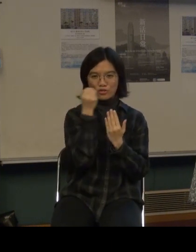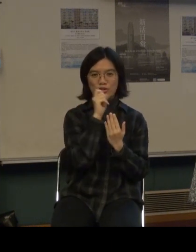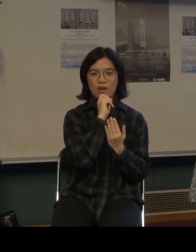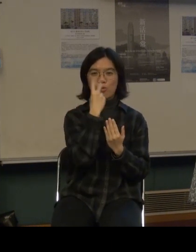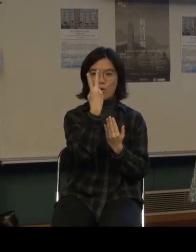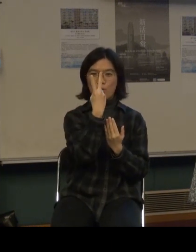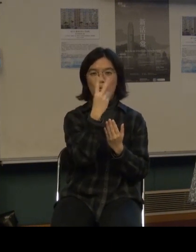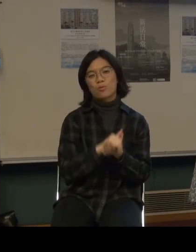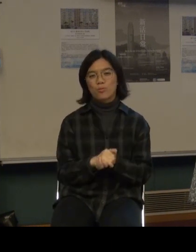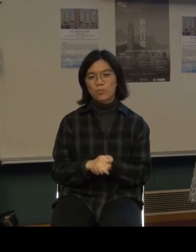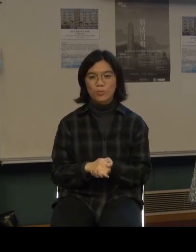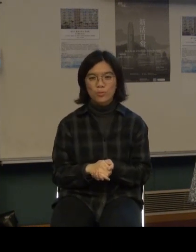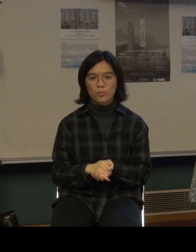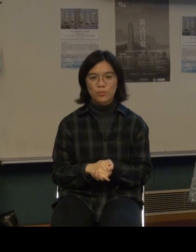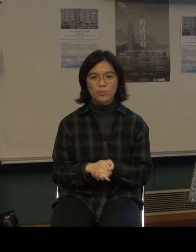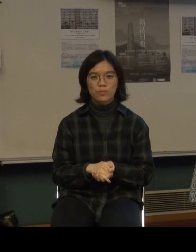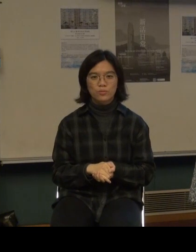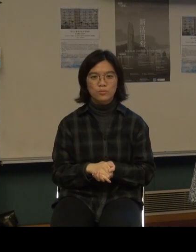一人一個啦咁樣。